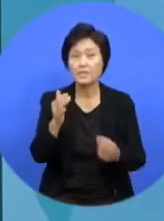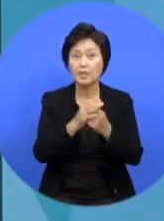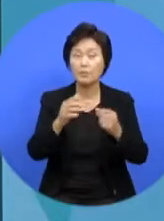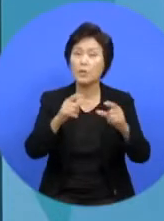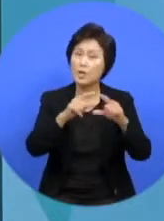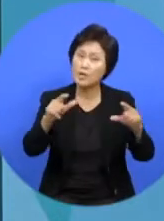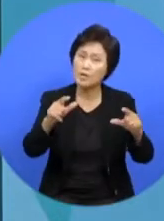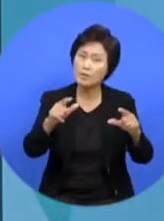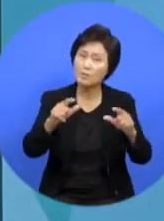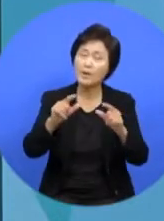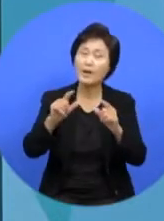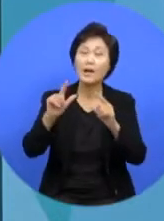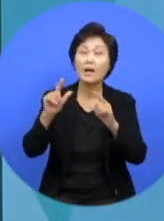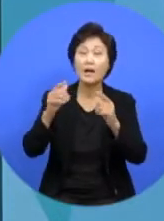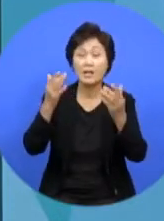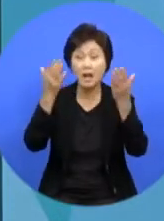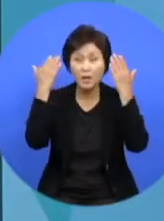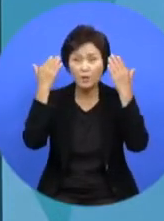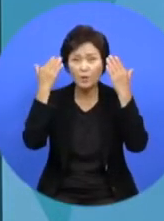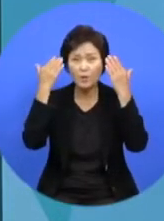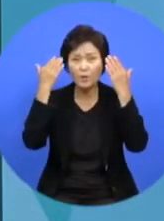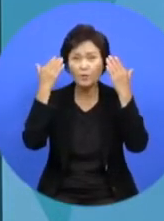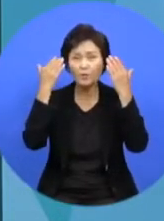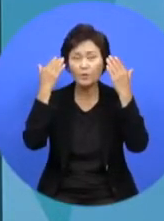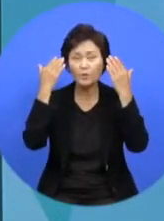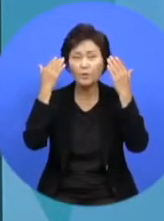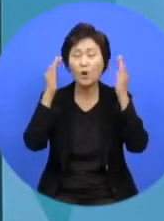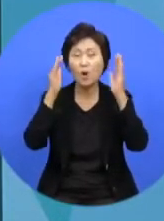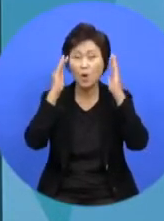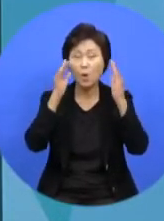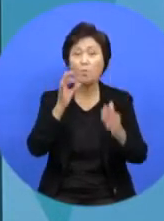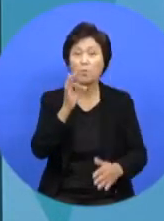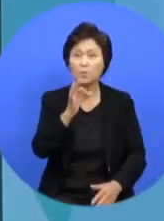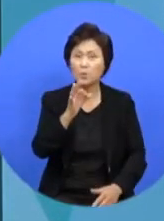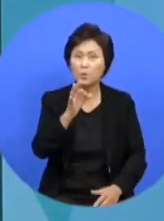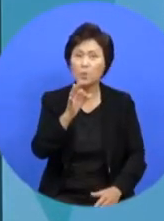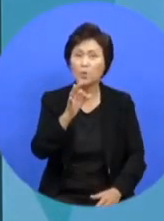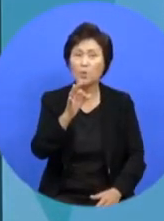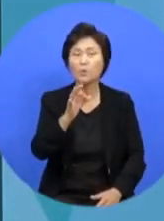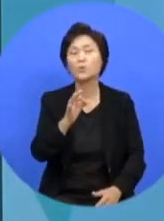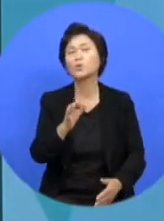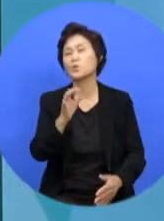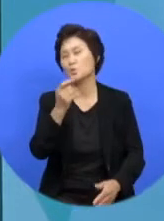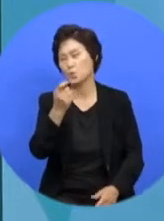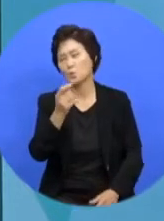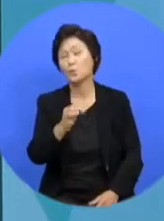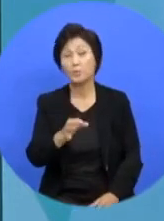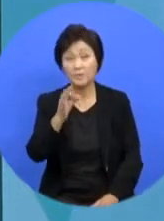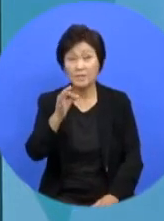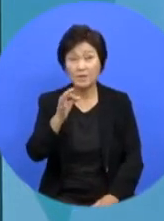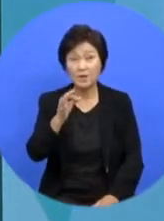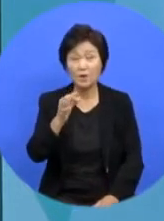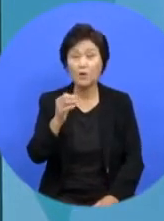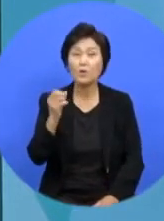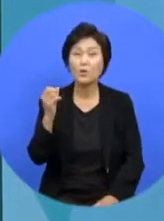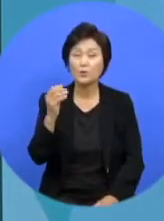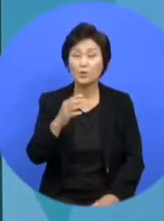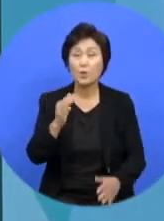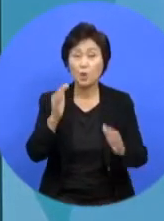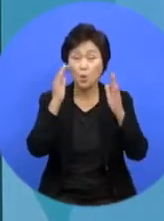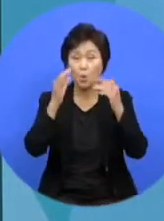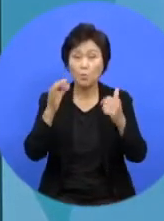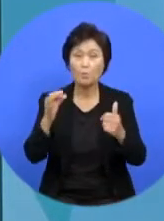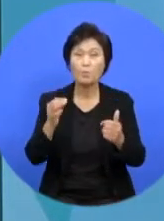학생들은 좀 운영 때문에 이제 수업료를 좀 네, 일반 학교보다 좀 비싸지만 해야죠. 장학 혜택 같은 건 바로 많이